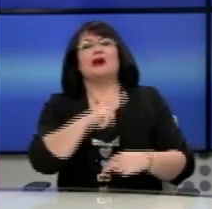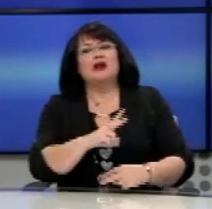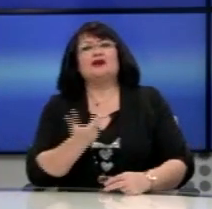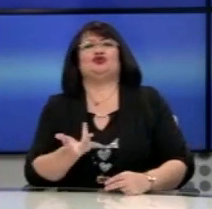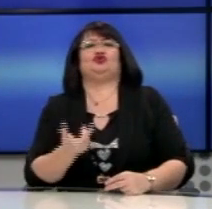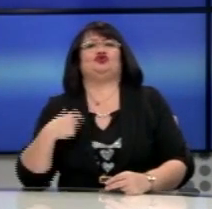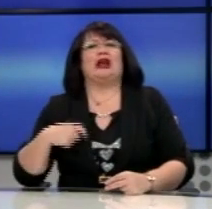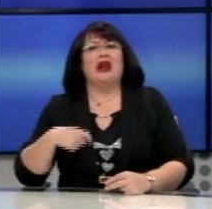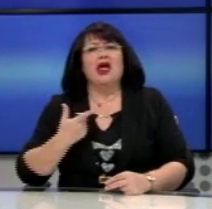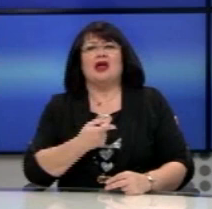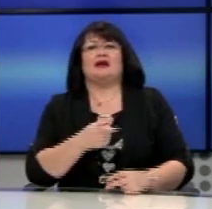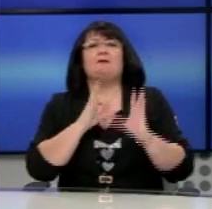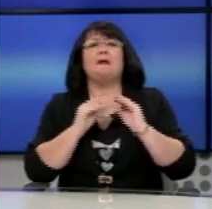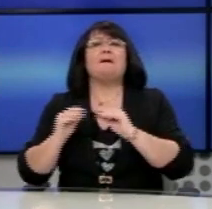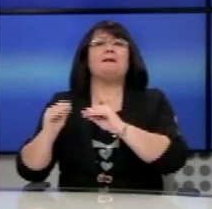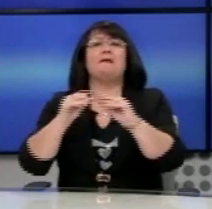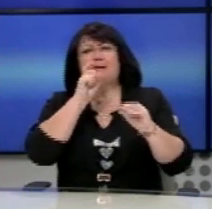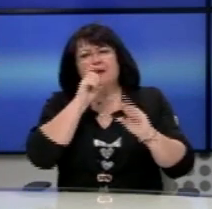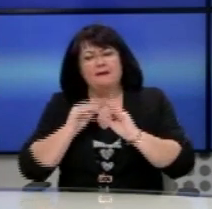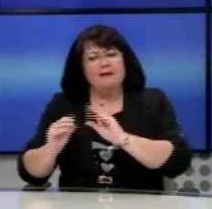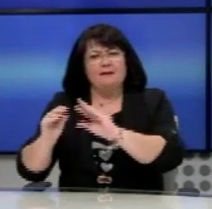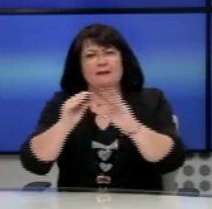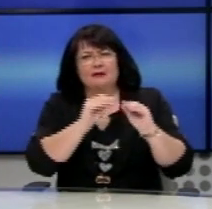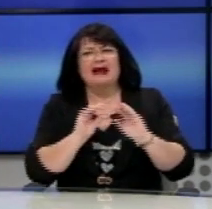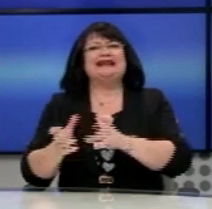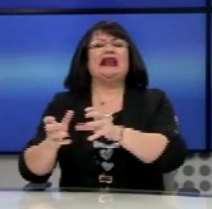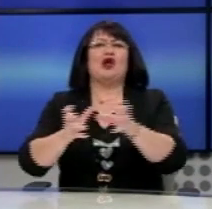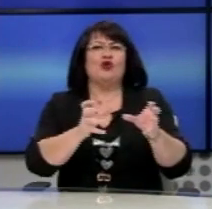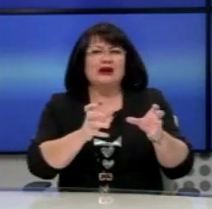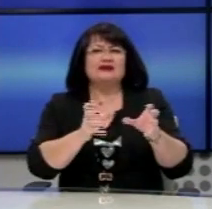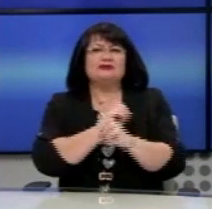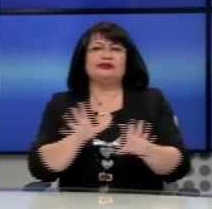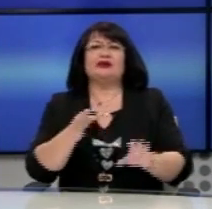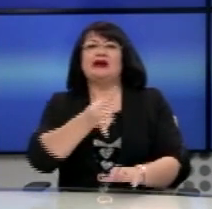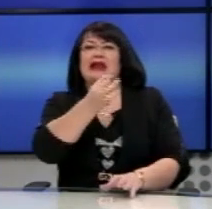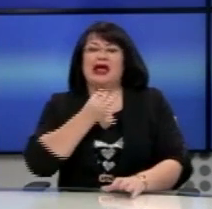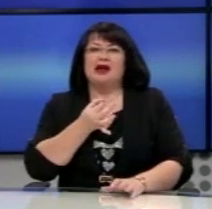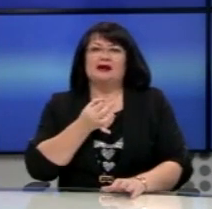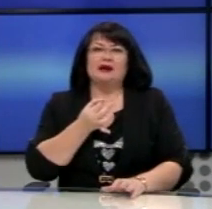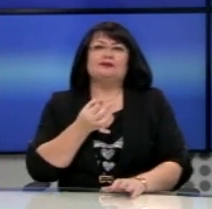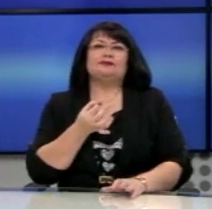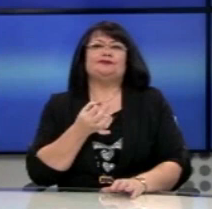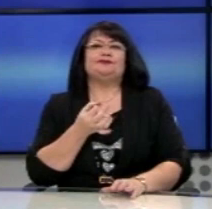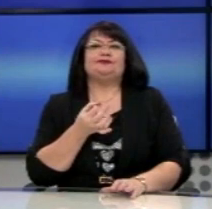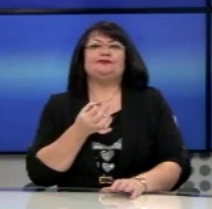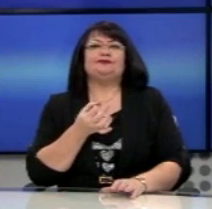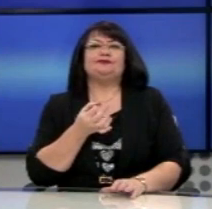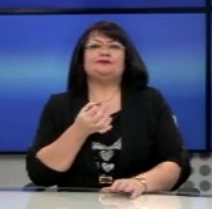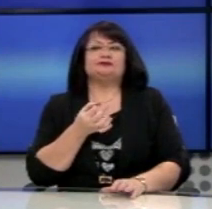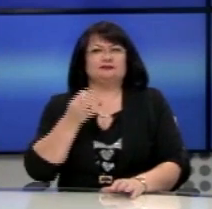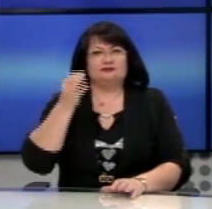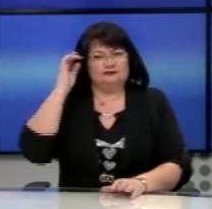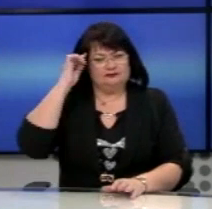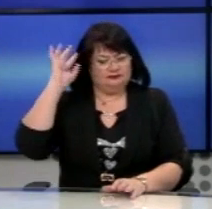στελέχη σας, ορισμένα παπαγαλάκια σας στα μέσα μαζικής ενημέρωσης, να επιδίδονται σε ένα